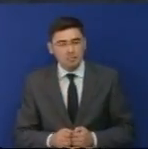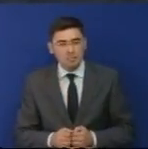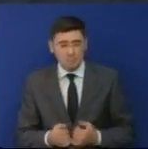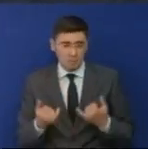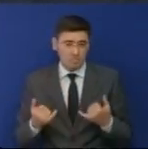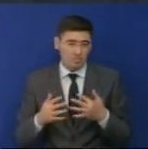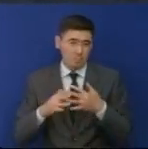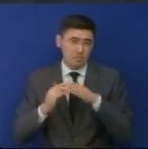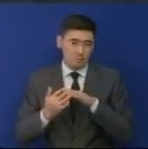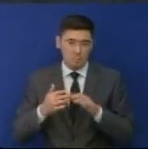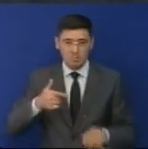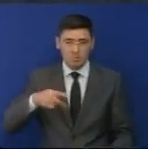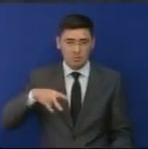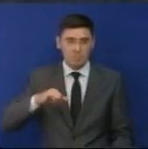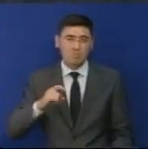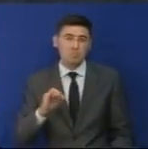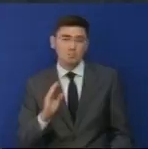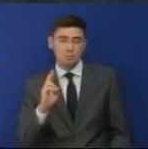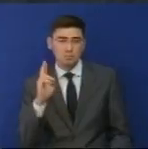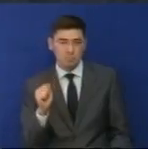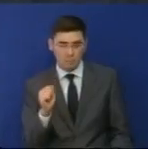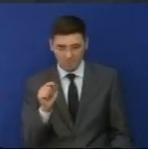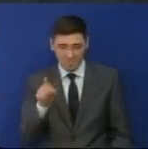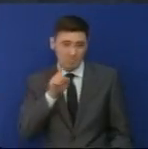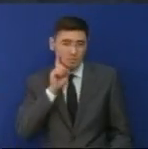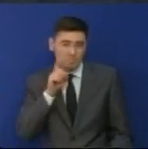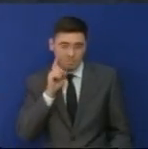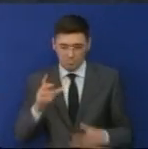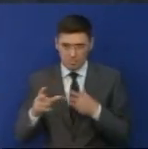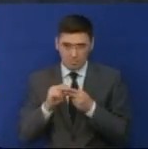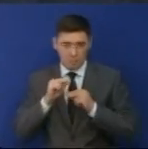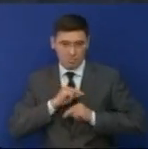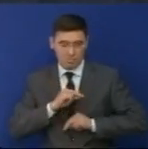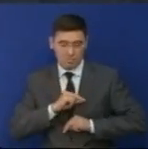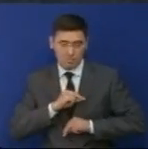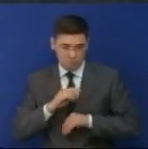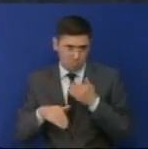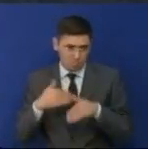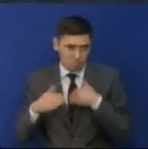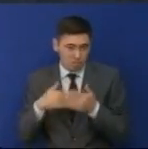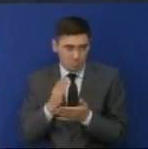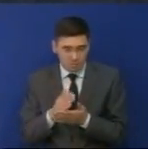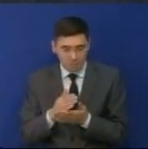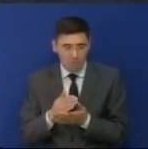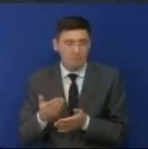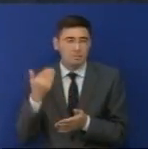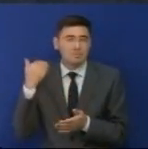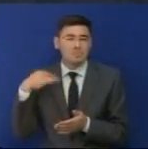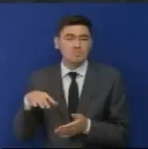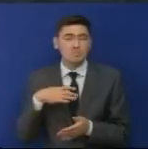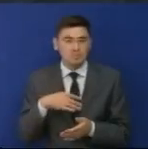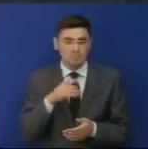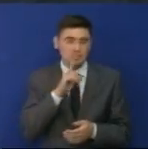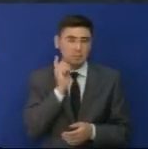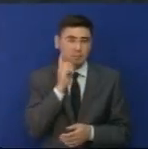В настоящее время ведется очень тесная и активная работа с молодежью села Глуховка Бескарагайского района. Несколько месяцев назад мы, работники